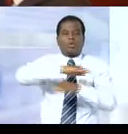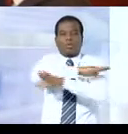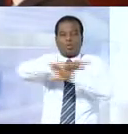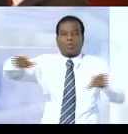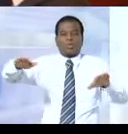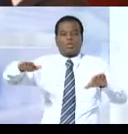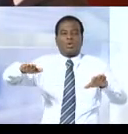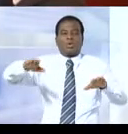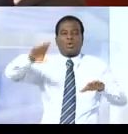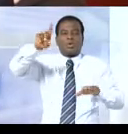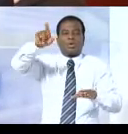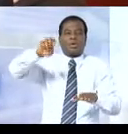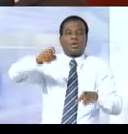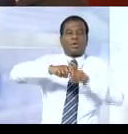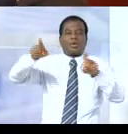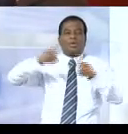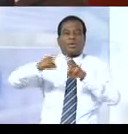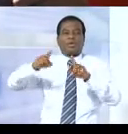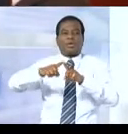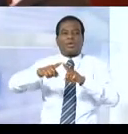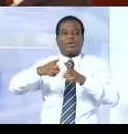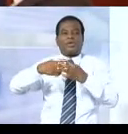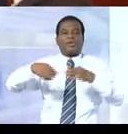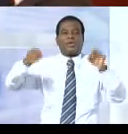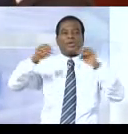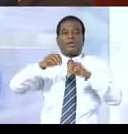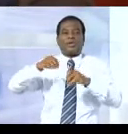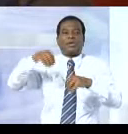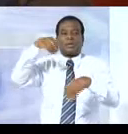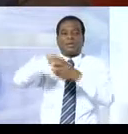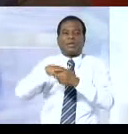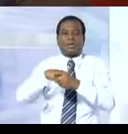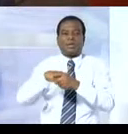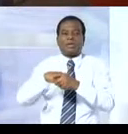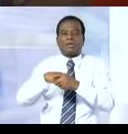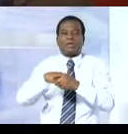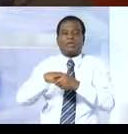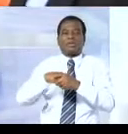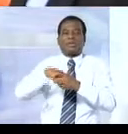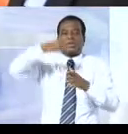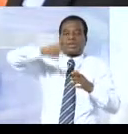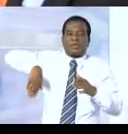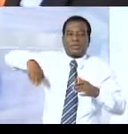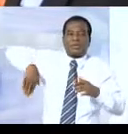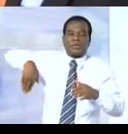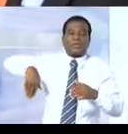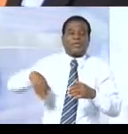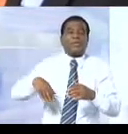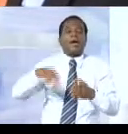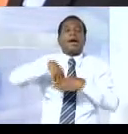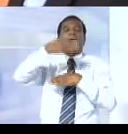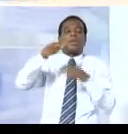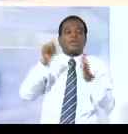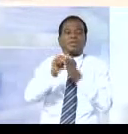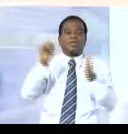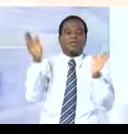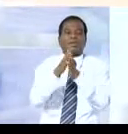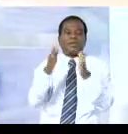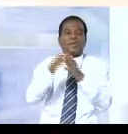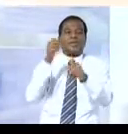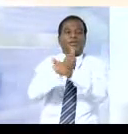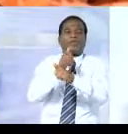les différentes importantes qu'il y avait dans le traitement des produits d'un pays à l'autre. À l'issue de cette rencontre